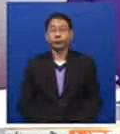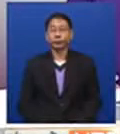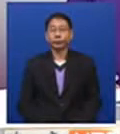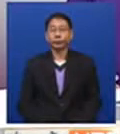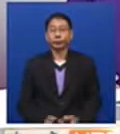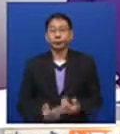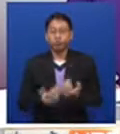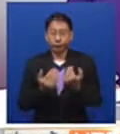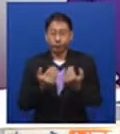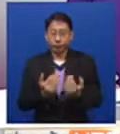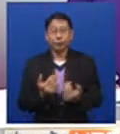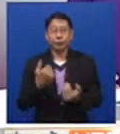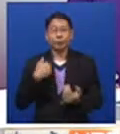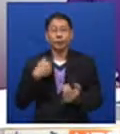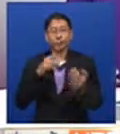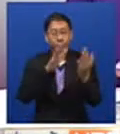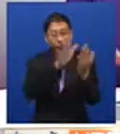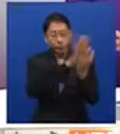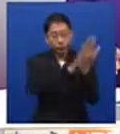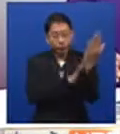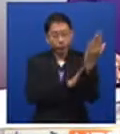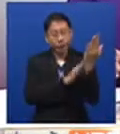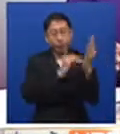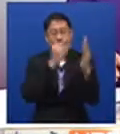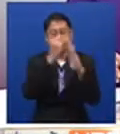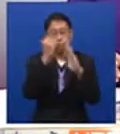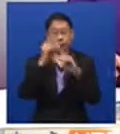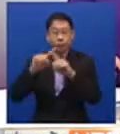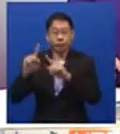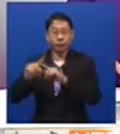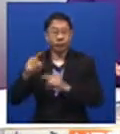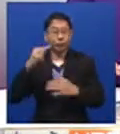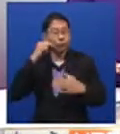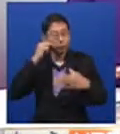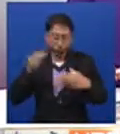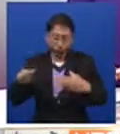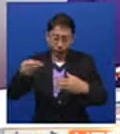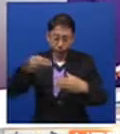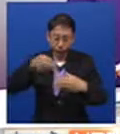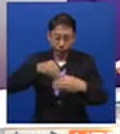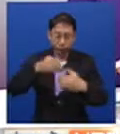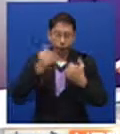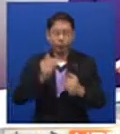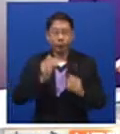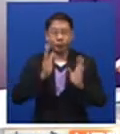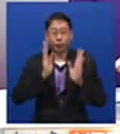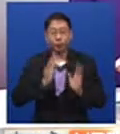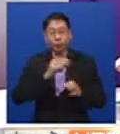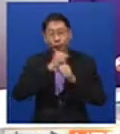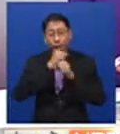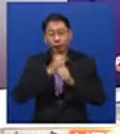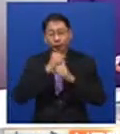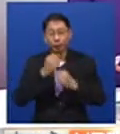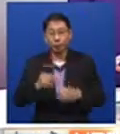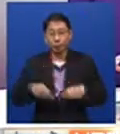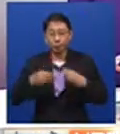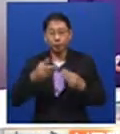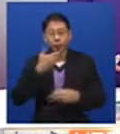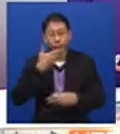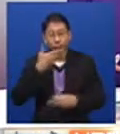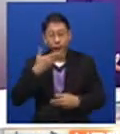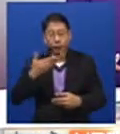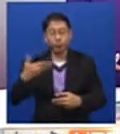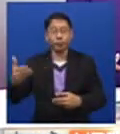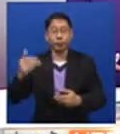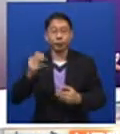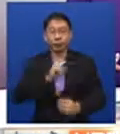ในขณะที่บรรยากาศในส่วนของต่างจังหวัดนะคะก็มีการจัดกิจกรรมรดน้ำดำหัวบรรดาผู้ใหญ่และก็ผู้อาวุโสต่างๆเพื่อความเป็นสิริมงคล